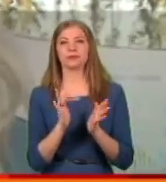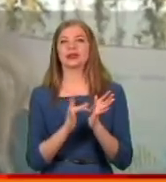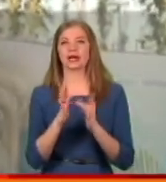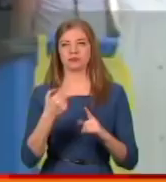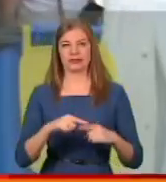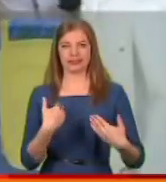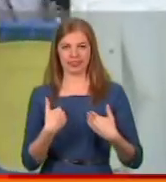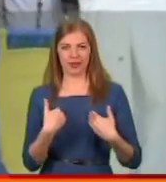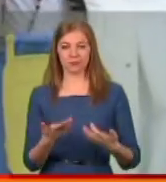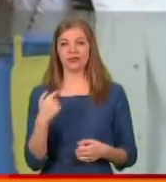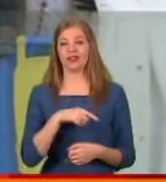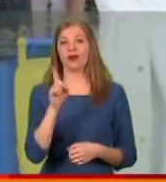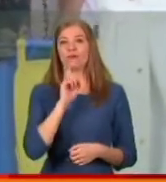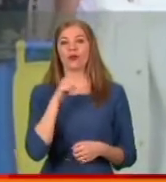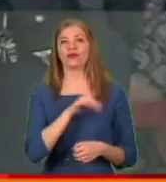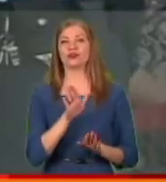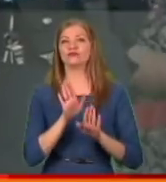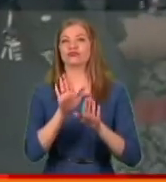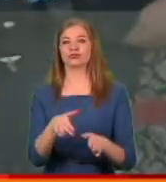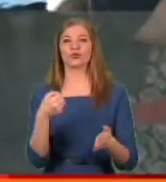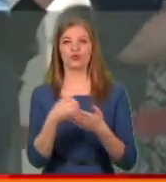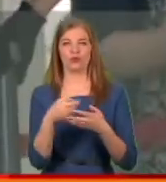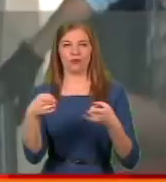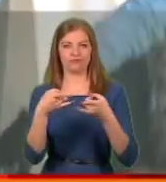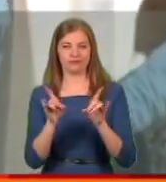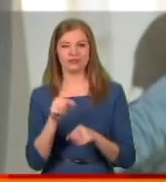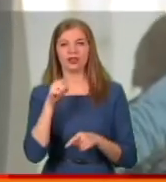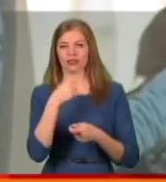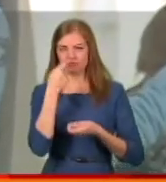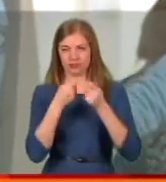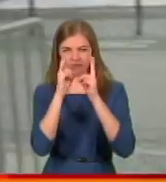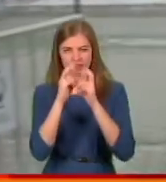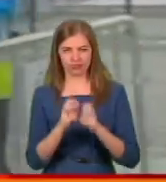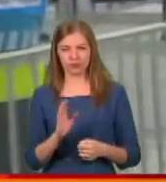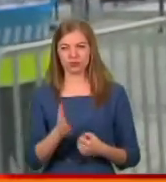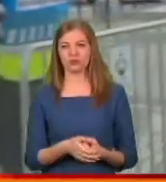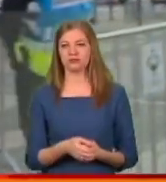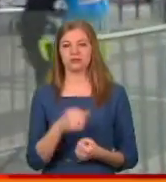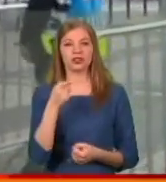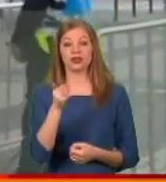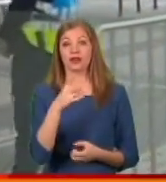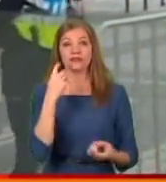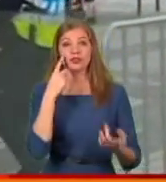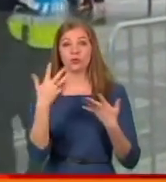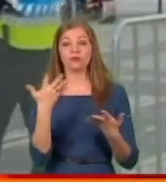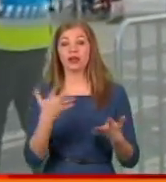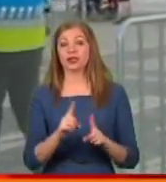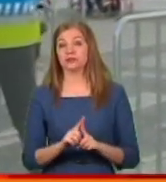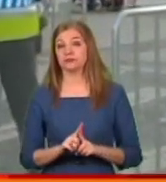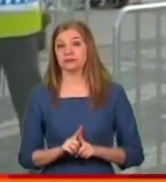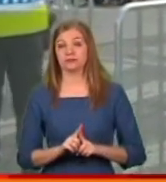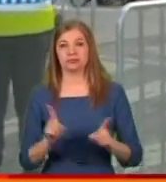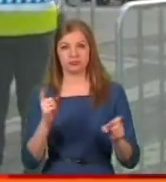Талісман – це я. Поки талісман дістанеться самої арени, його ретельно обшукають. Ви навіть не уявляєте, якими